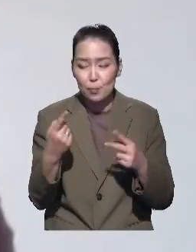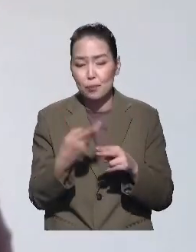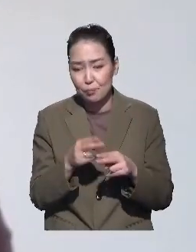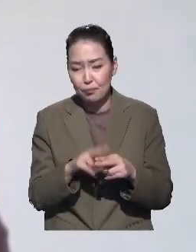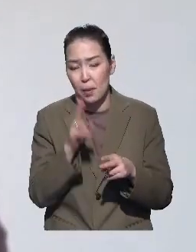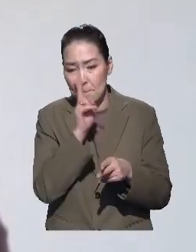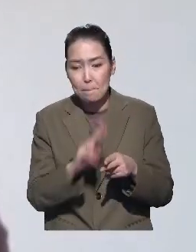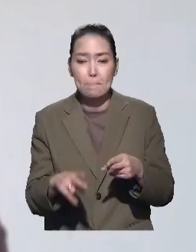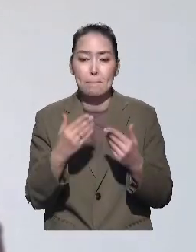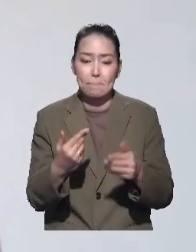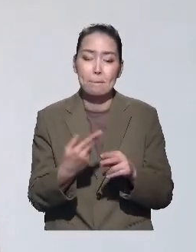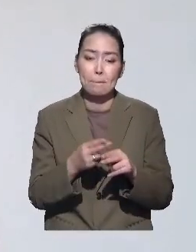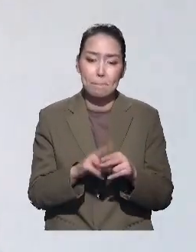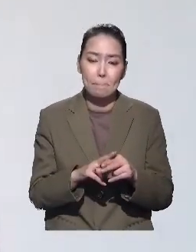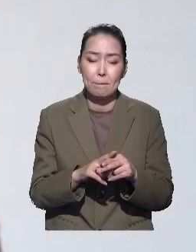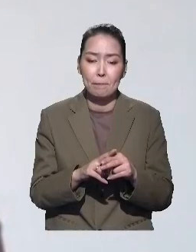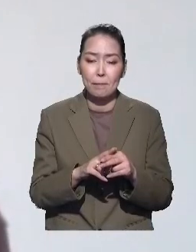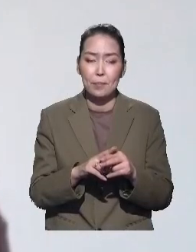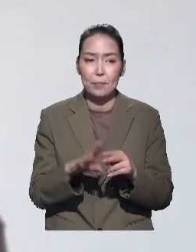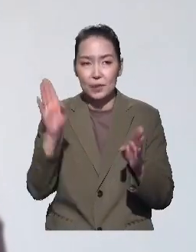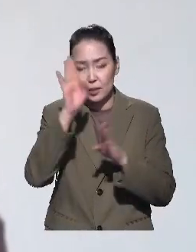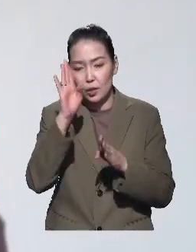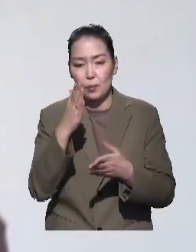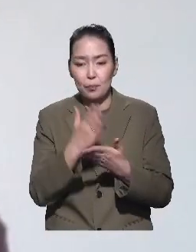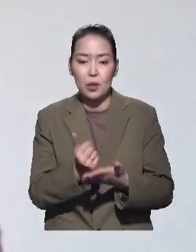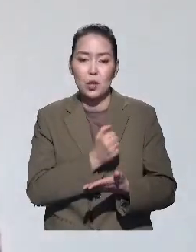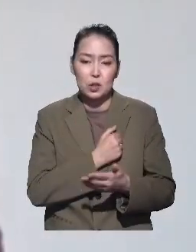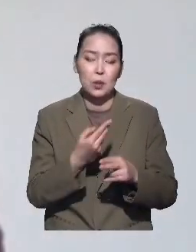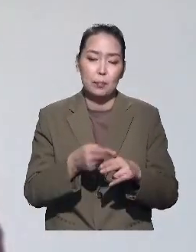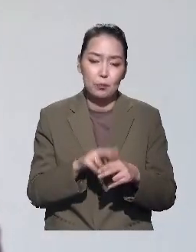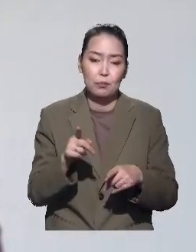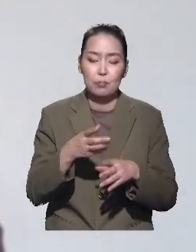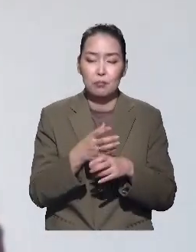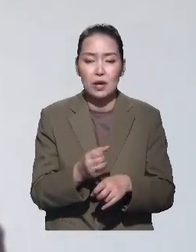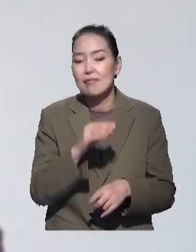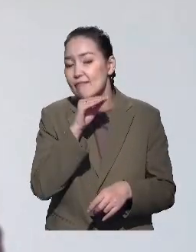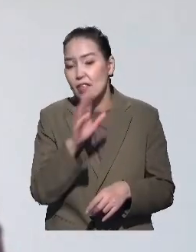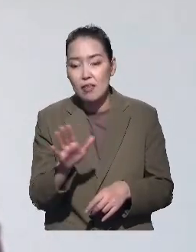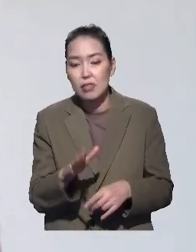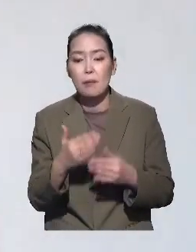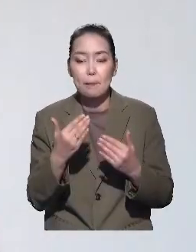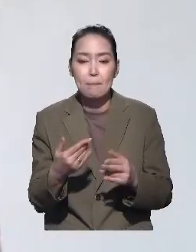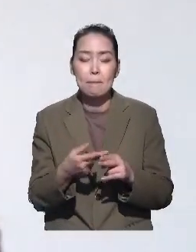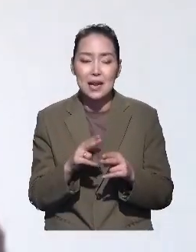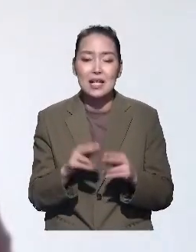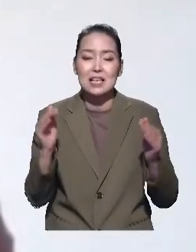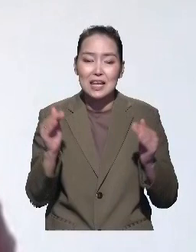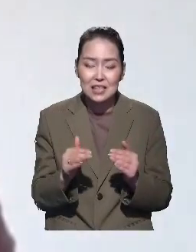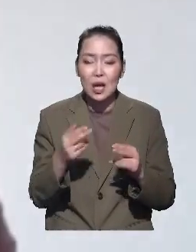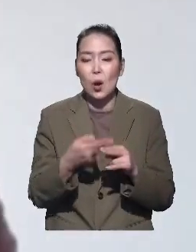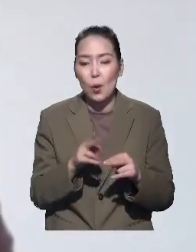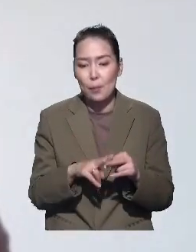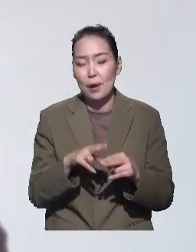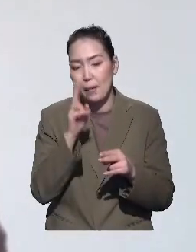потерь первичных лесов в Бразилии и Колумбии. Но, к сожалению, этого сокращения было недостаточно, чтобы реально снизить общие темпы